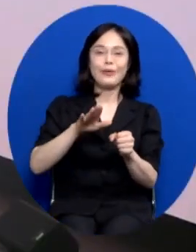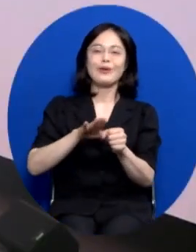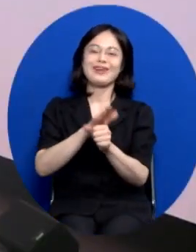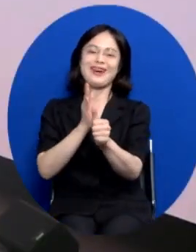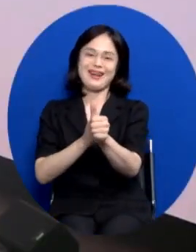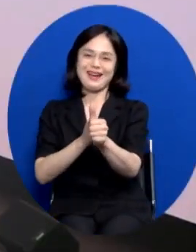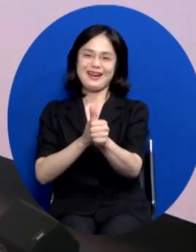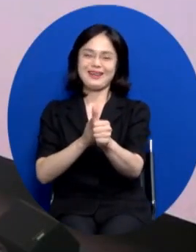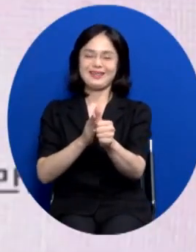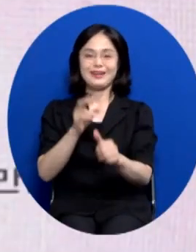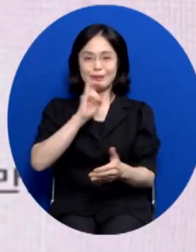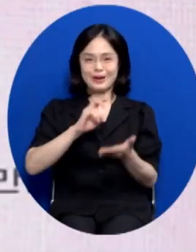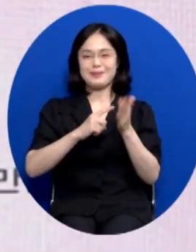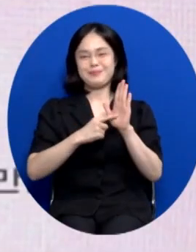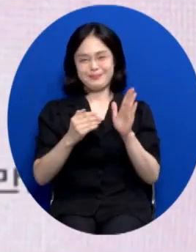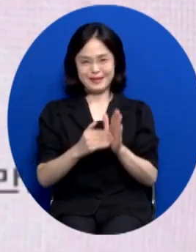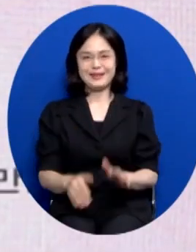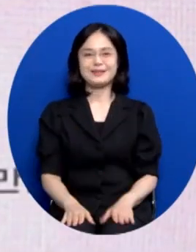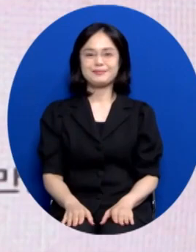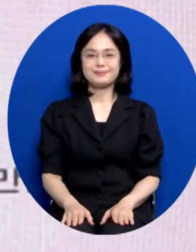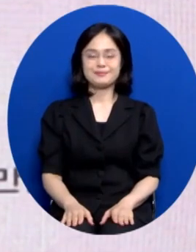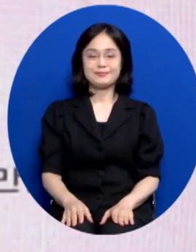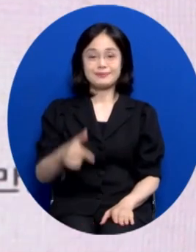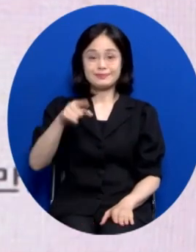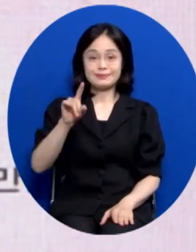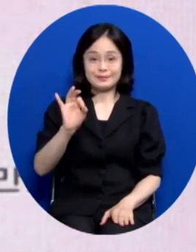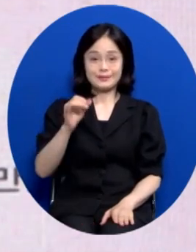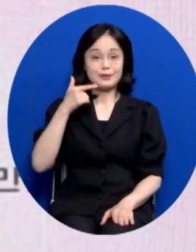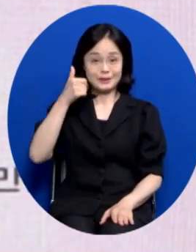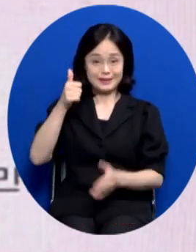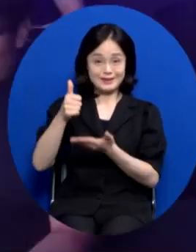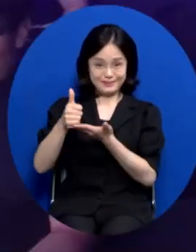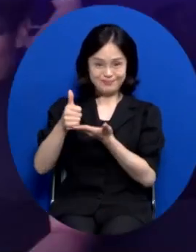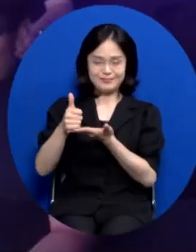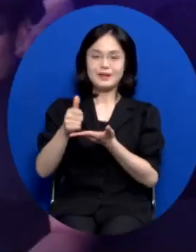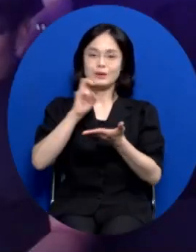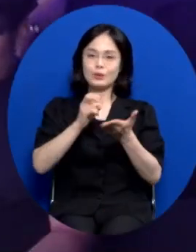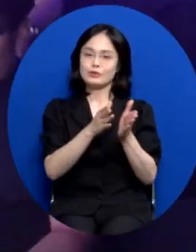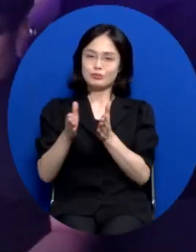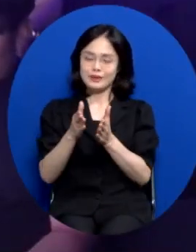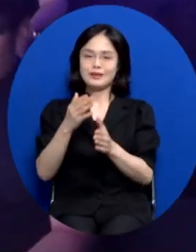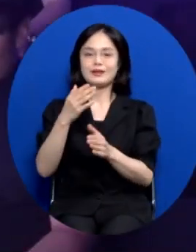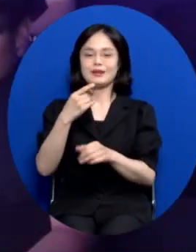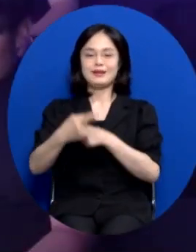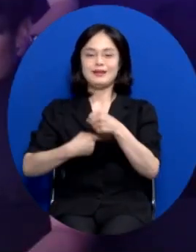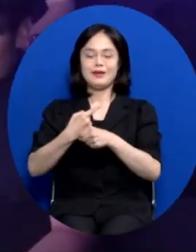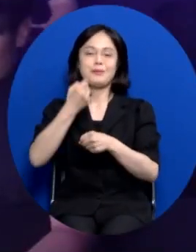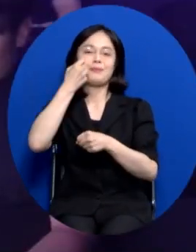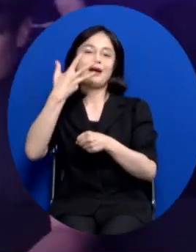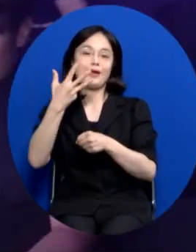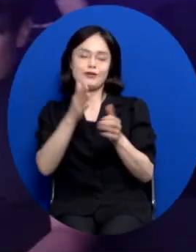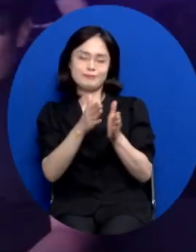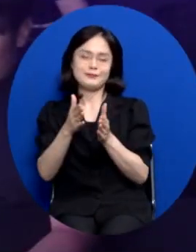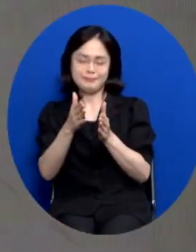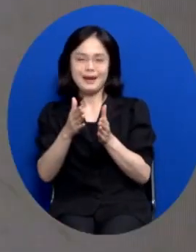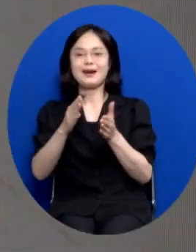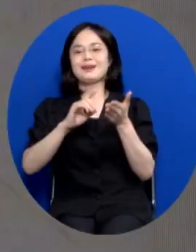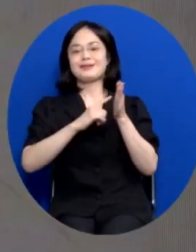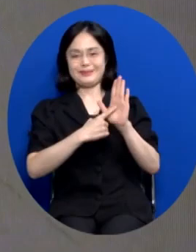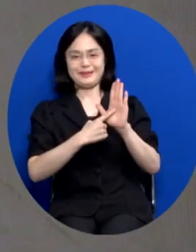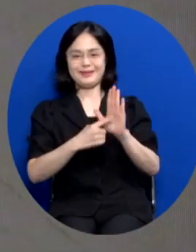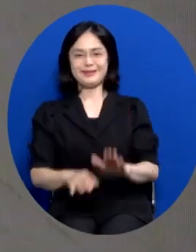사랑하고 사랑하라는 강찬 목사가 1년 8개월 만에 발매한 7집 앨범으로 예배 사역자 인천